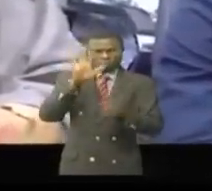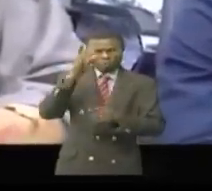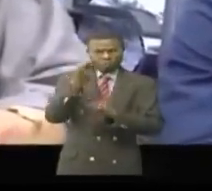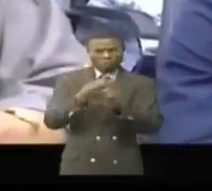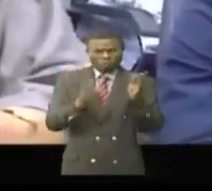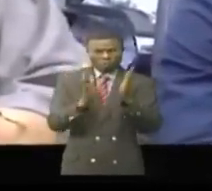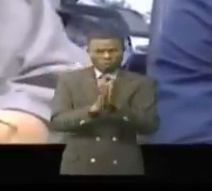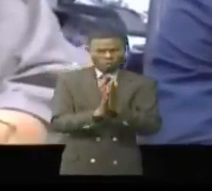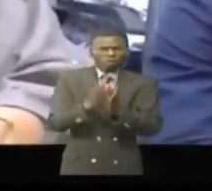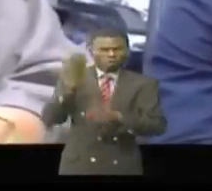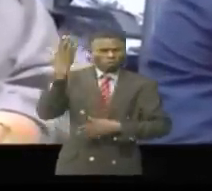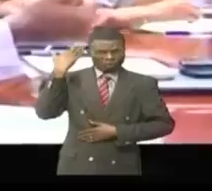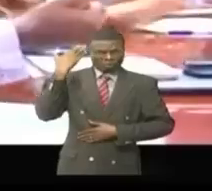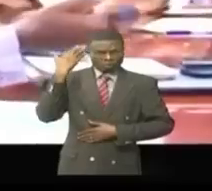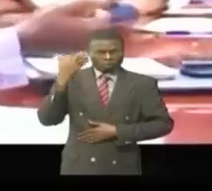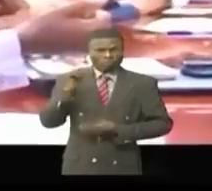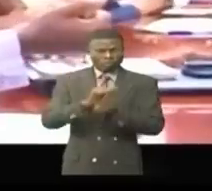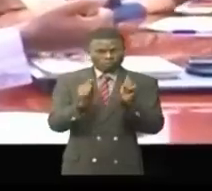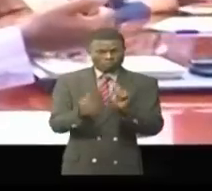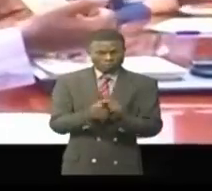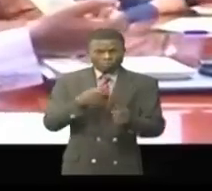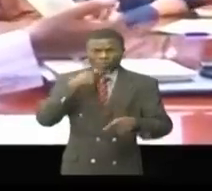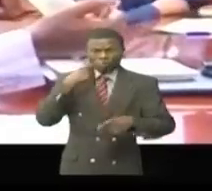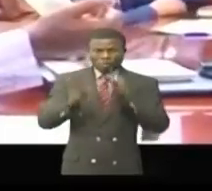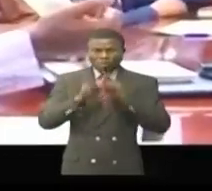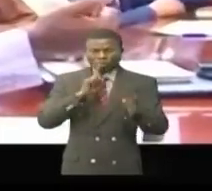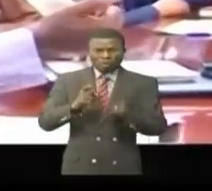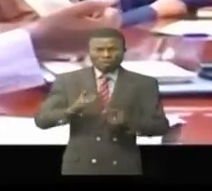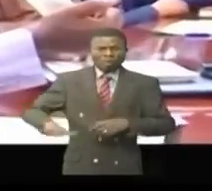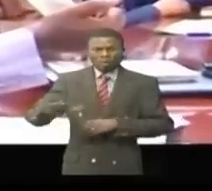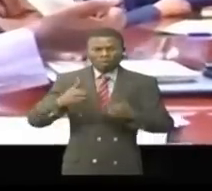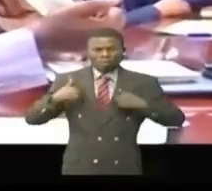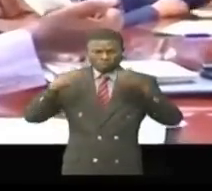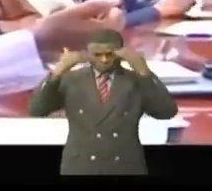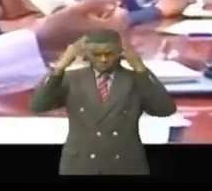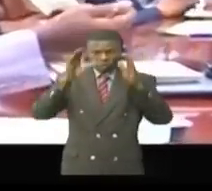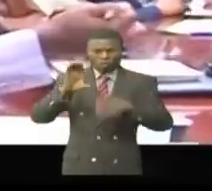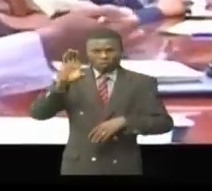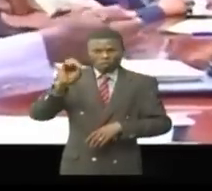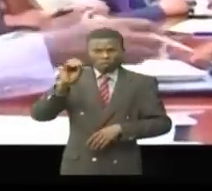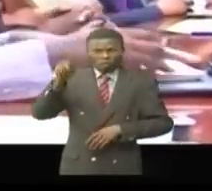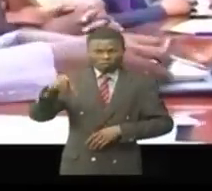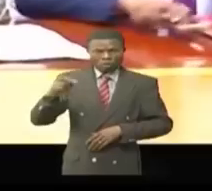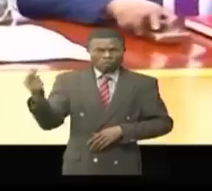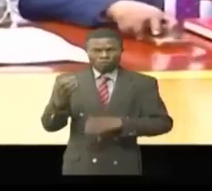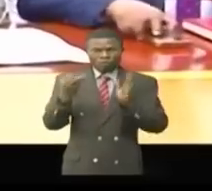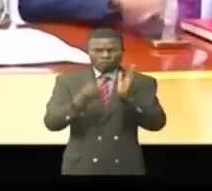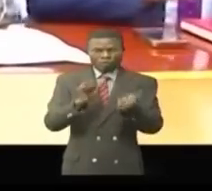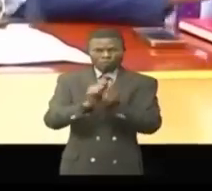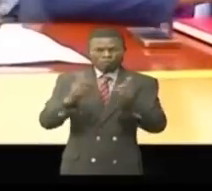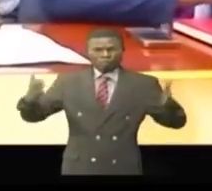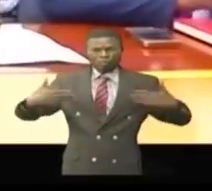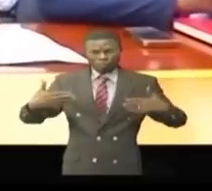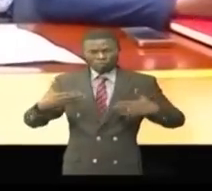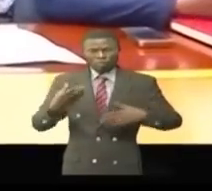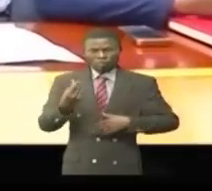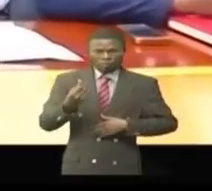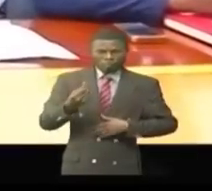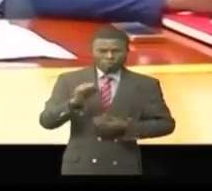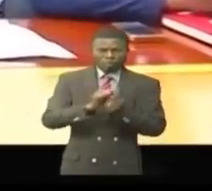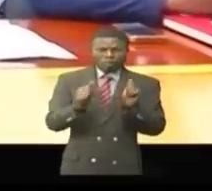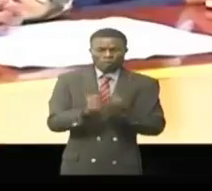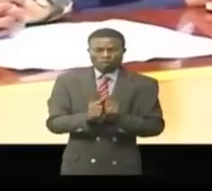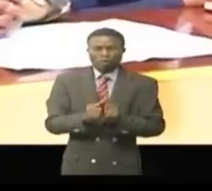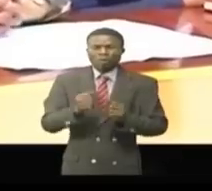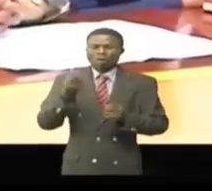octobre dernier. Parmi les sujets qui seront débattus en Égypte à la COP27, la finance climat, les prix des crédits carbone et